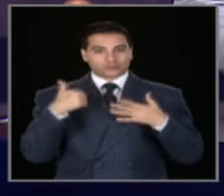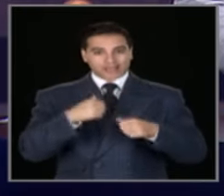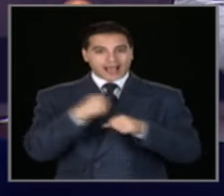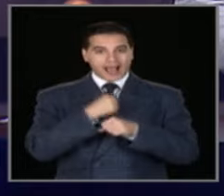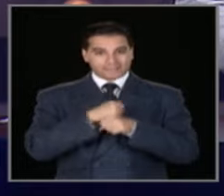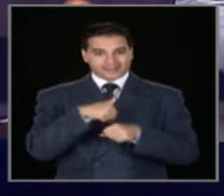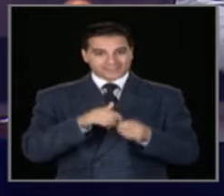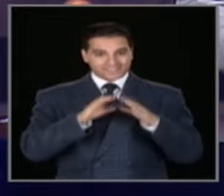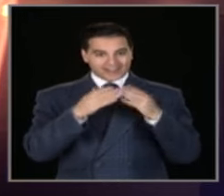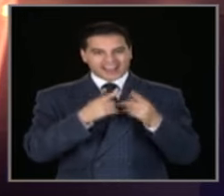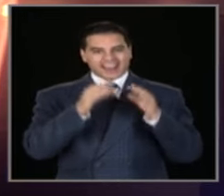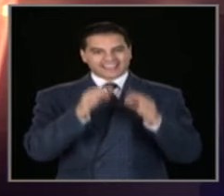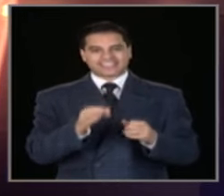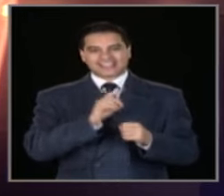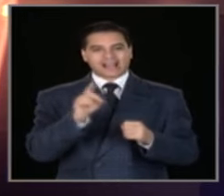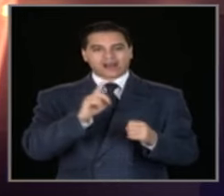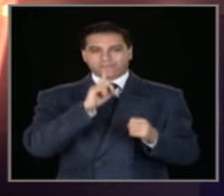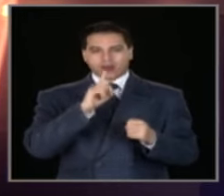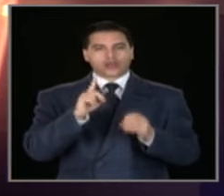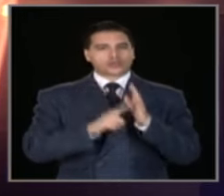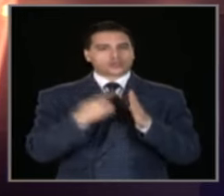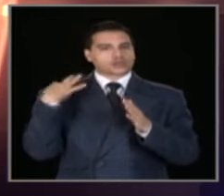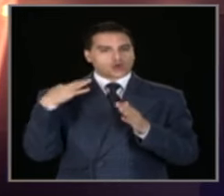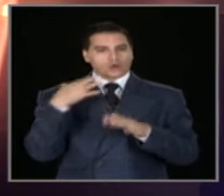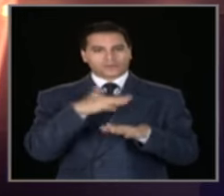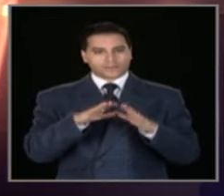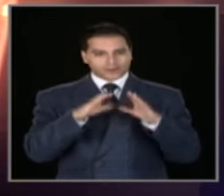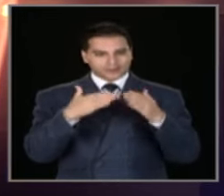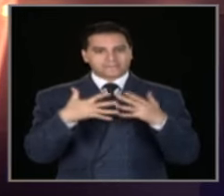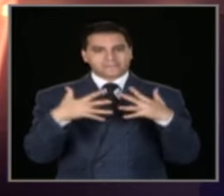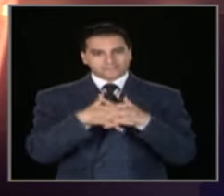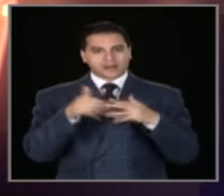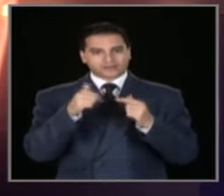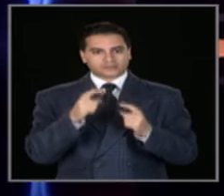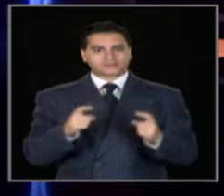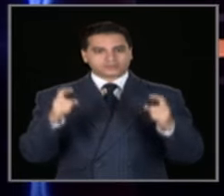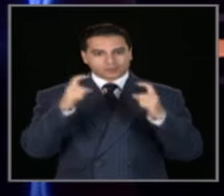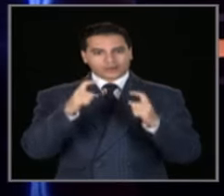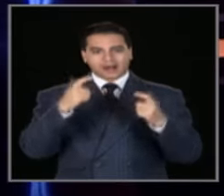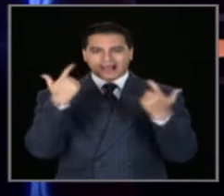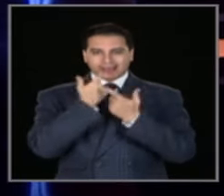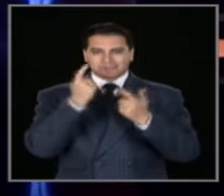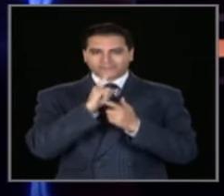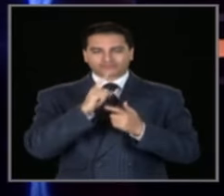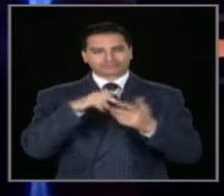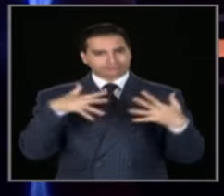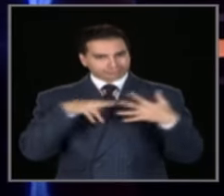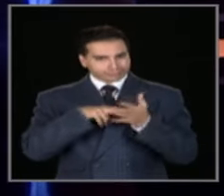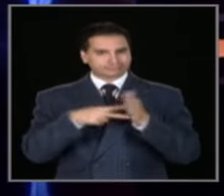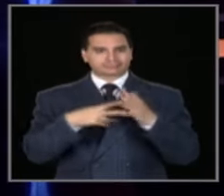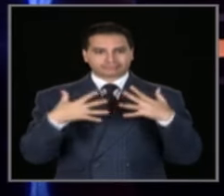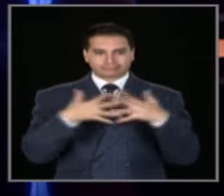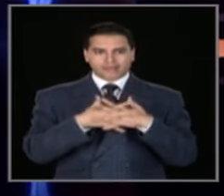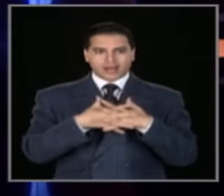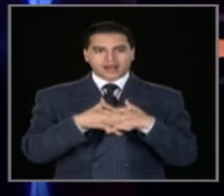البصمة؟ أكيد لا. لا، أول تجربة ليهم وإنهم يخوضوا، يعني نو ريسك نو فن، ولا بالعكس إنهم